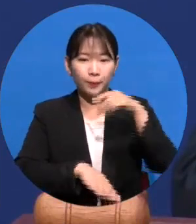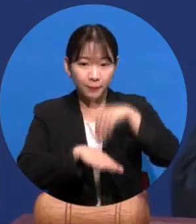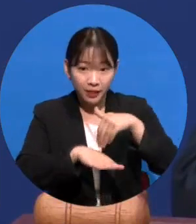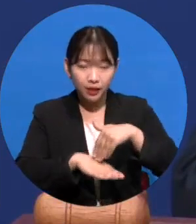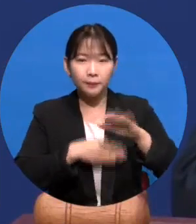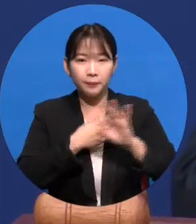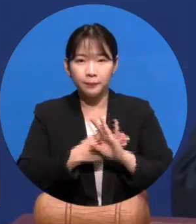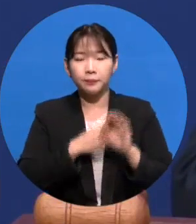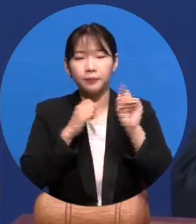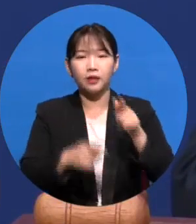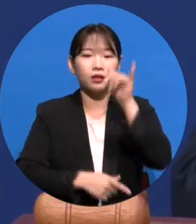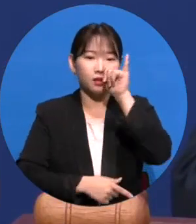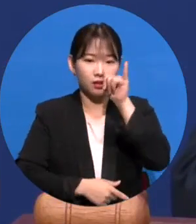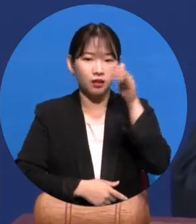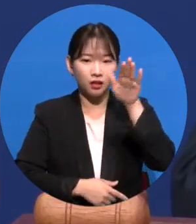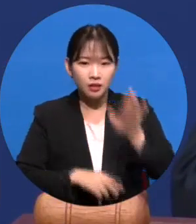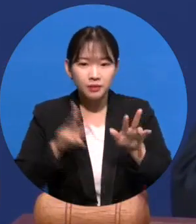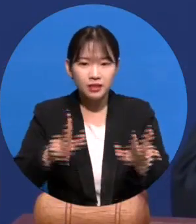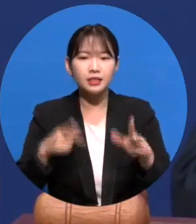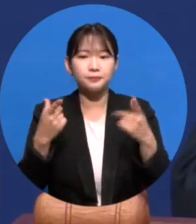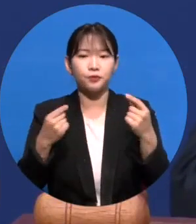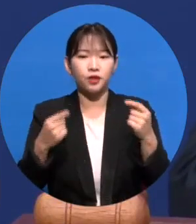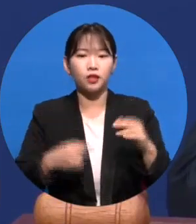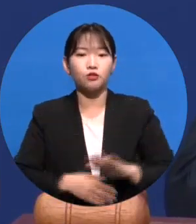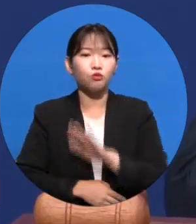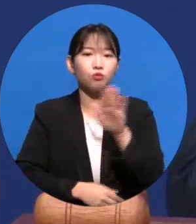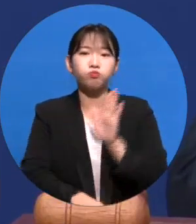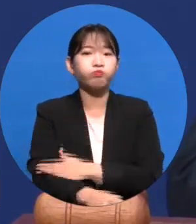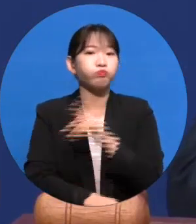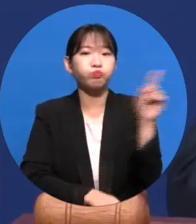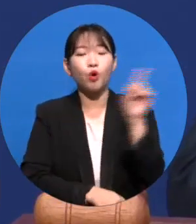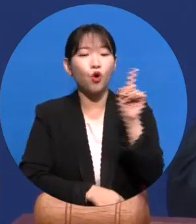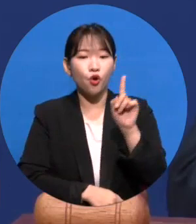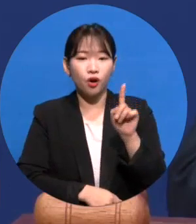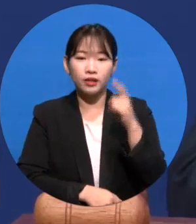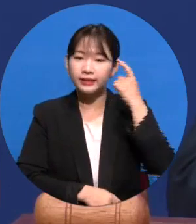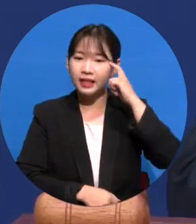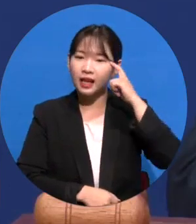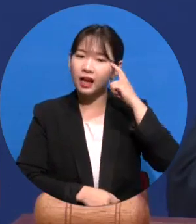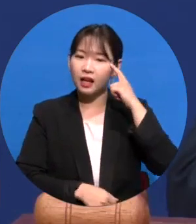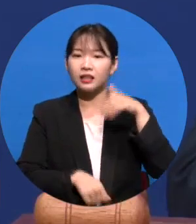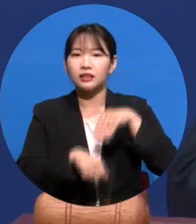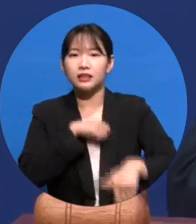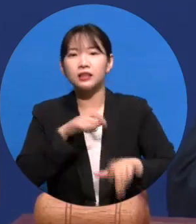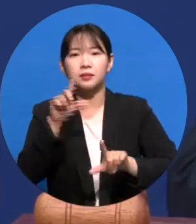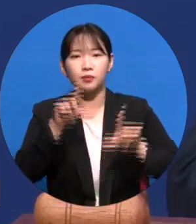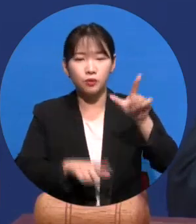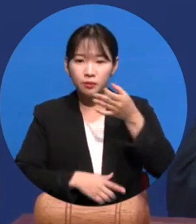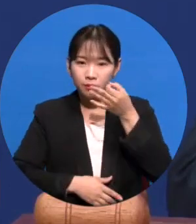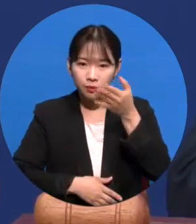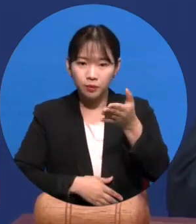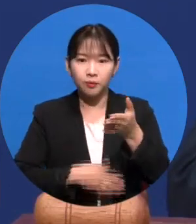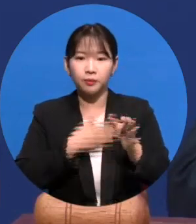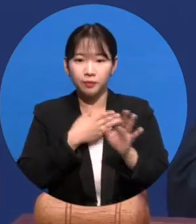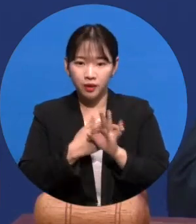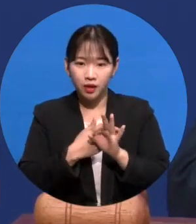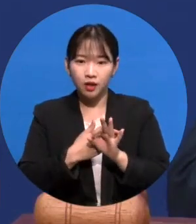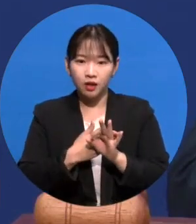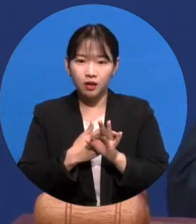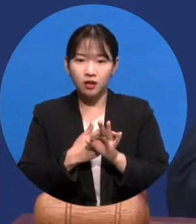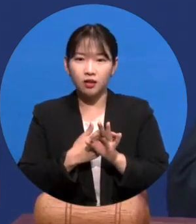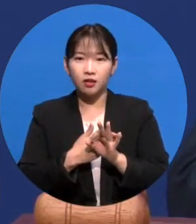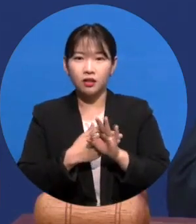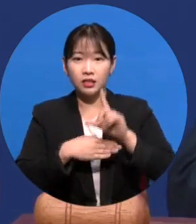있습니다. 하지만 지금처럼 우리가 뭘 잘못했냐는 식의 그런 결과의 모습을